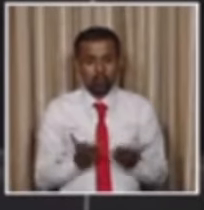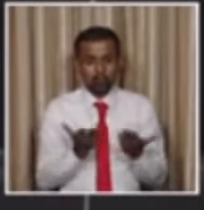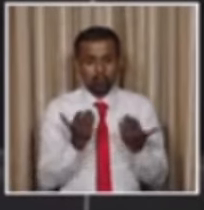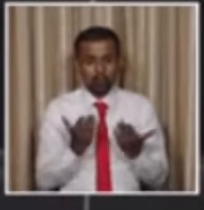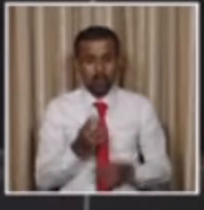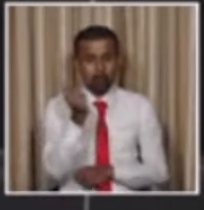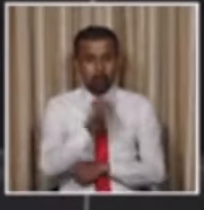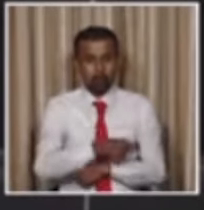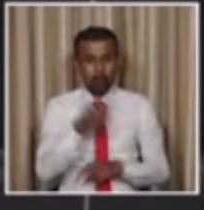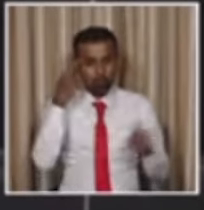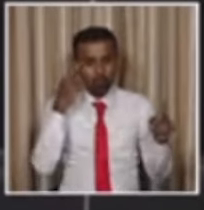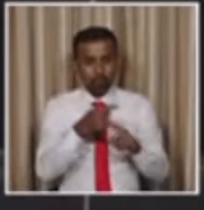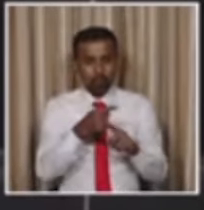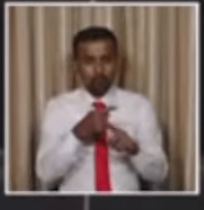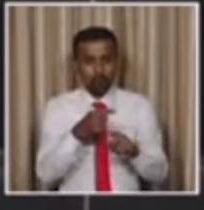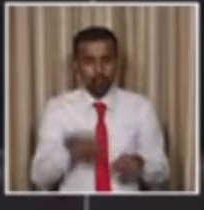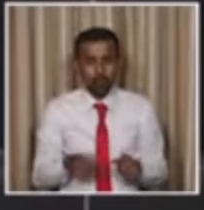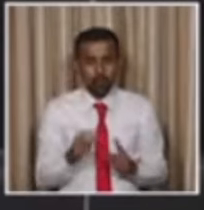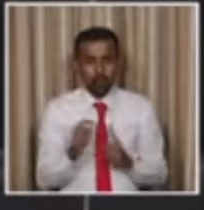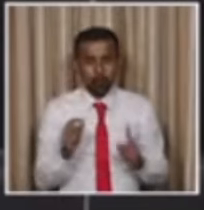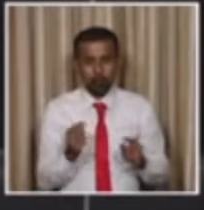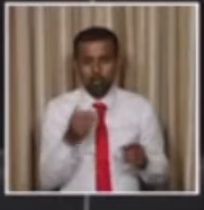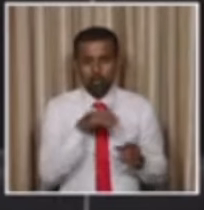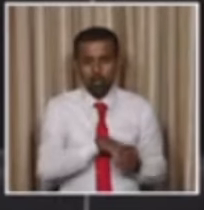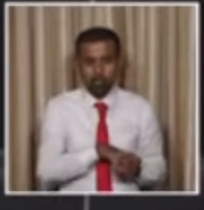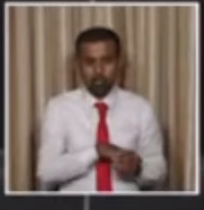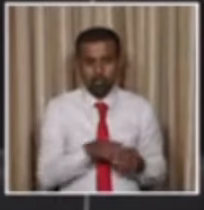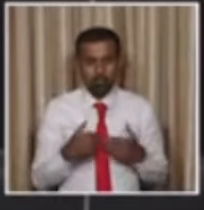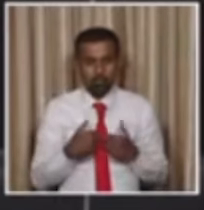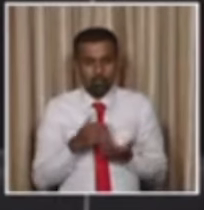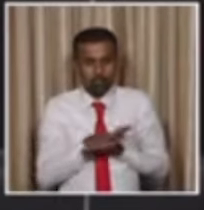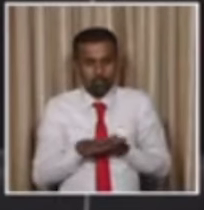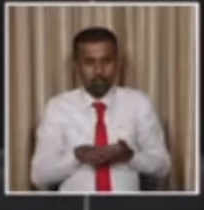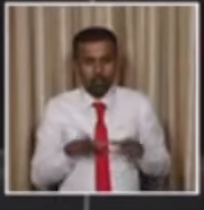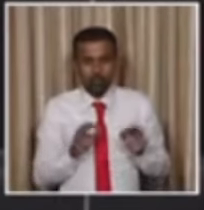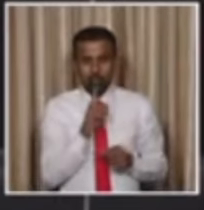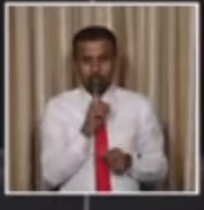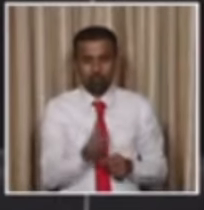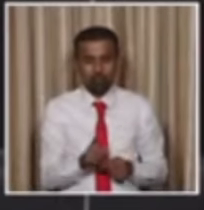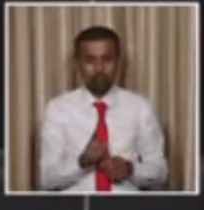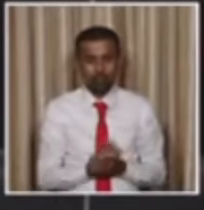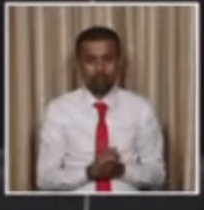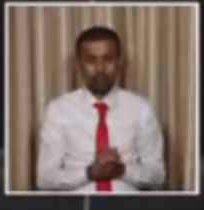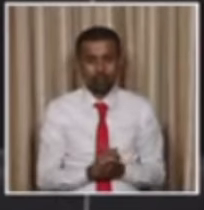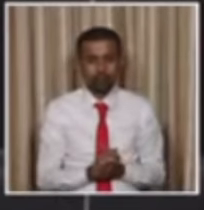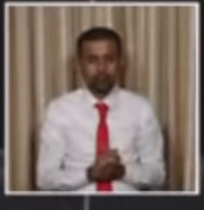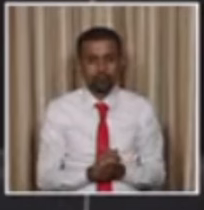යුතු පිළිවෙතවල් සම්බන්ධව මේ පාර්ලිමේන්තුවේ ඇතුලේ මා ඉතා පැහැදිලිව කියලා තිබෙනවා. එය